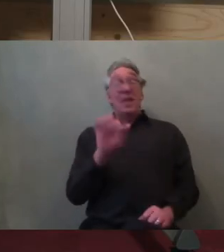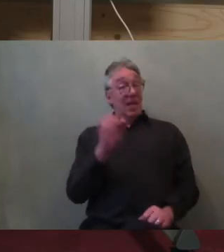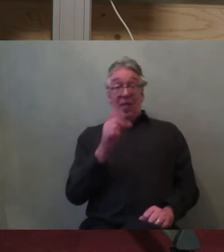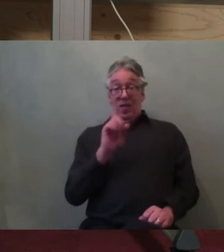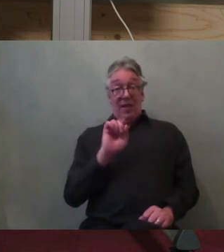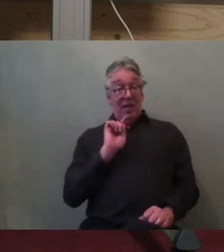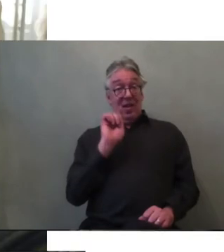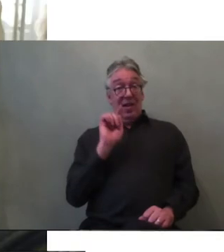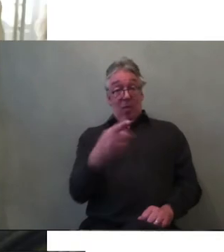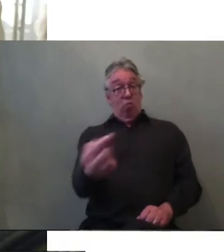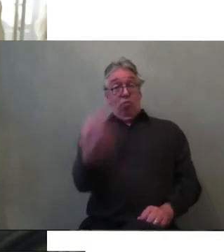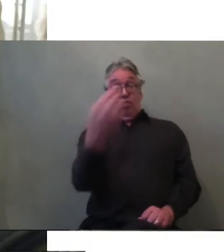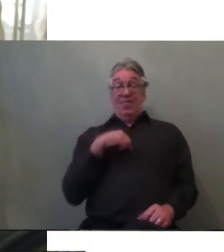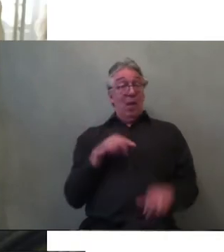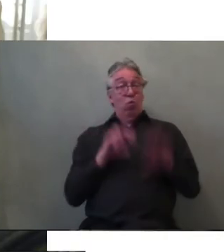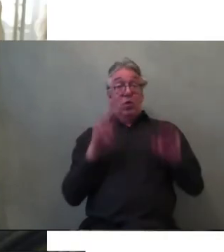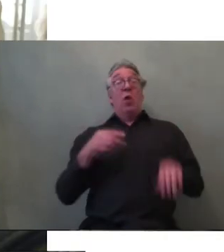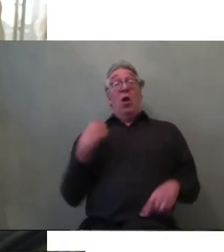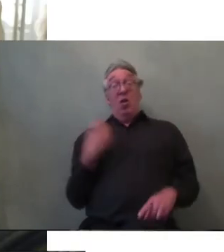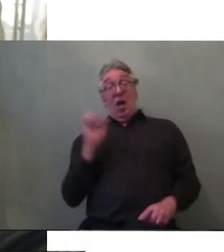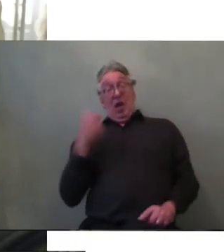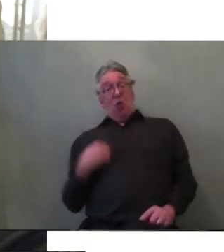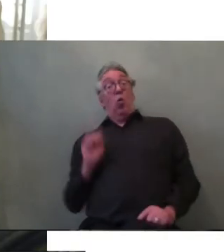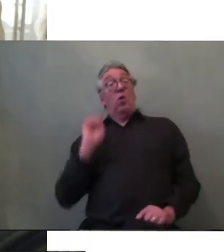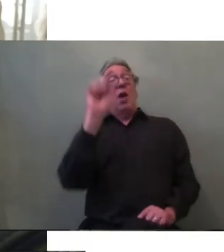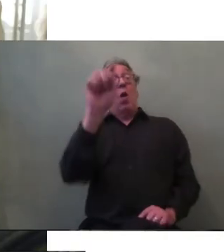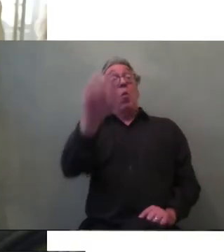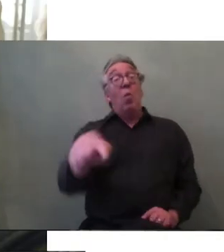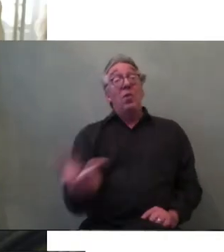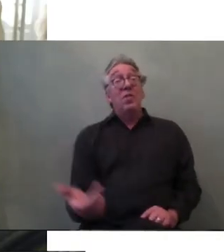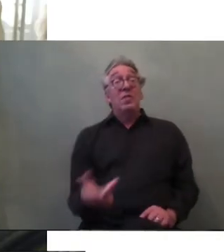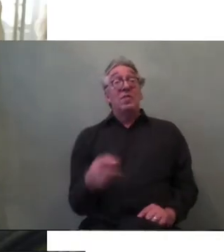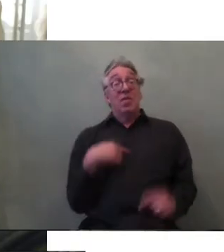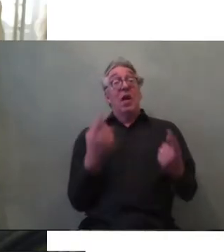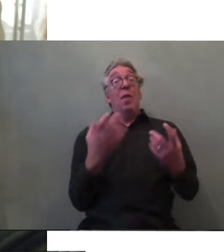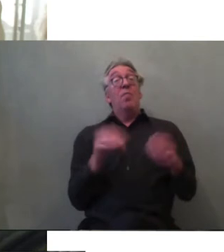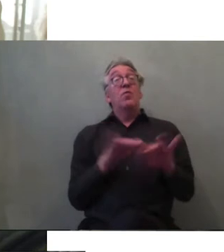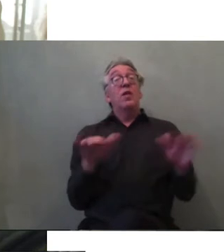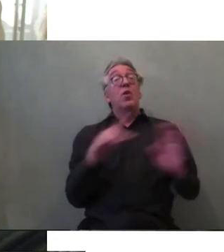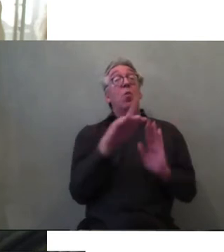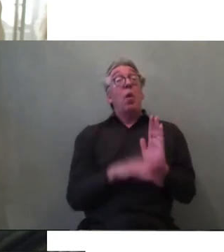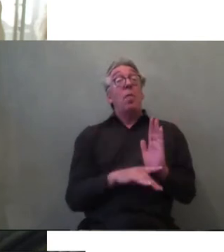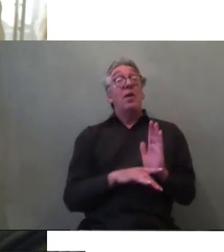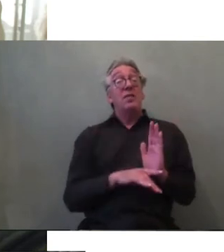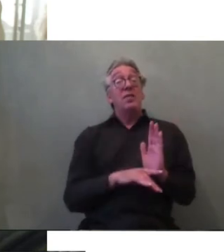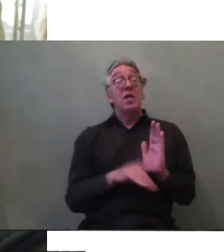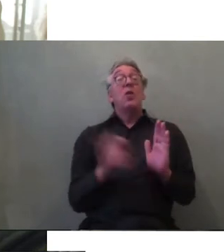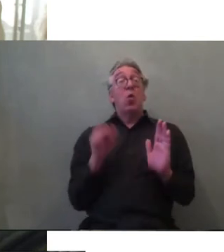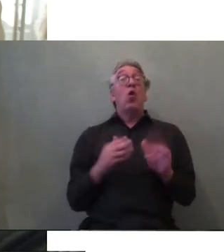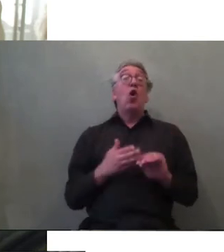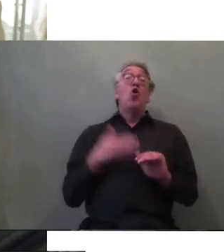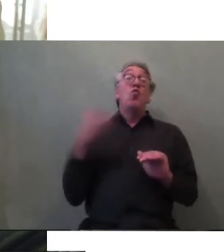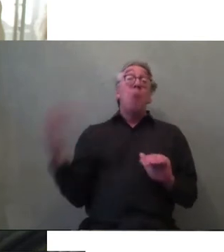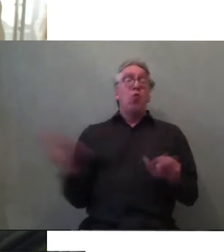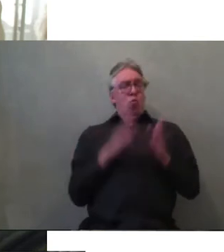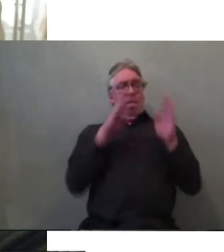toe komen. Dus aan de hand van verschillende programma's bieden wij ook de mogelijkheid om buiten de museummuren naar de mensen